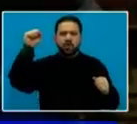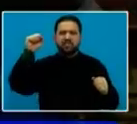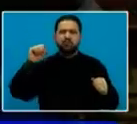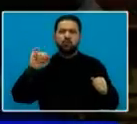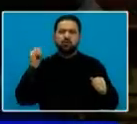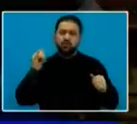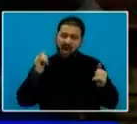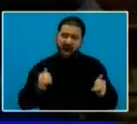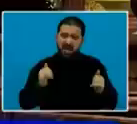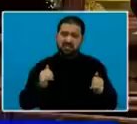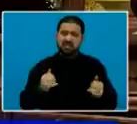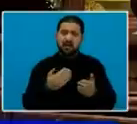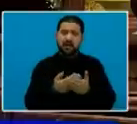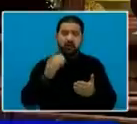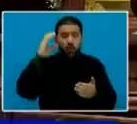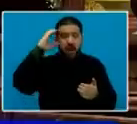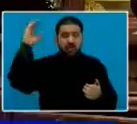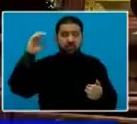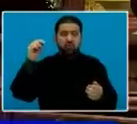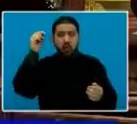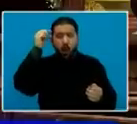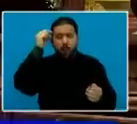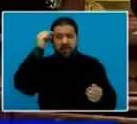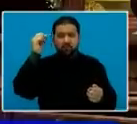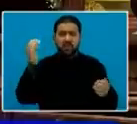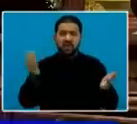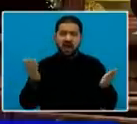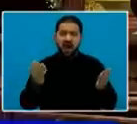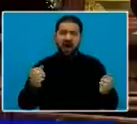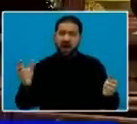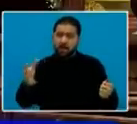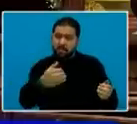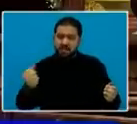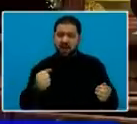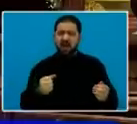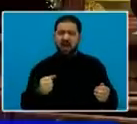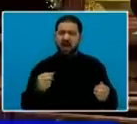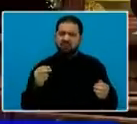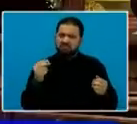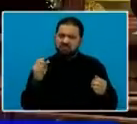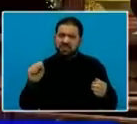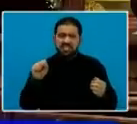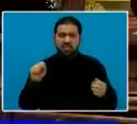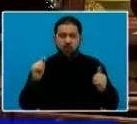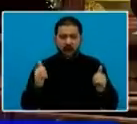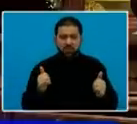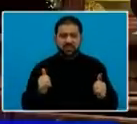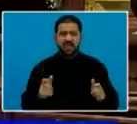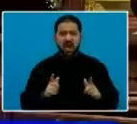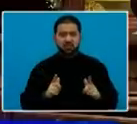astăzi, pentru creștinul obișnuit, care preia, sigur, și el astfel de